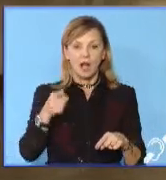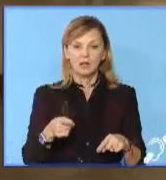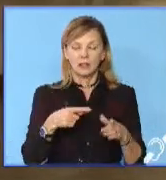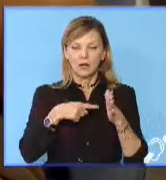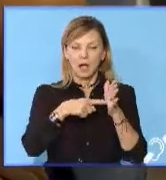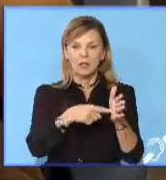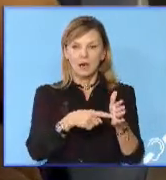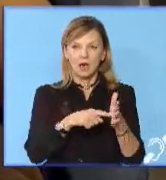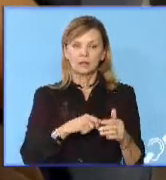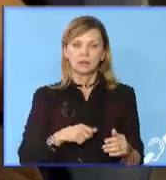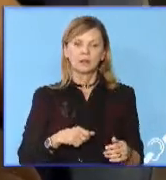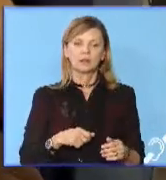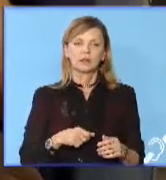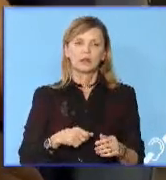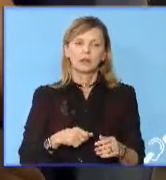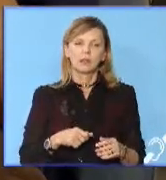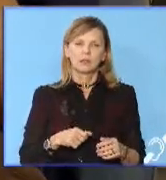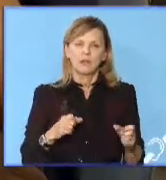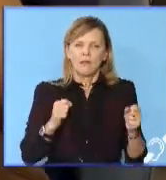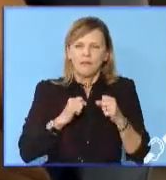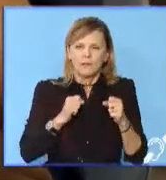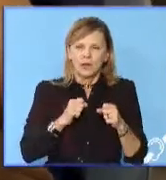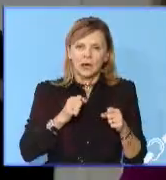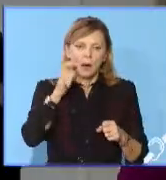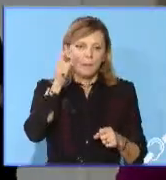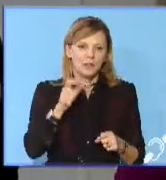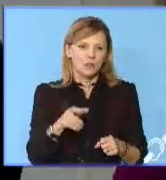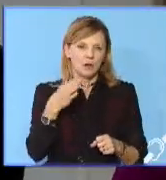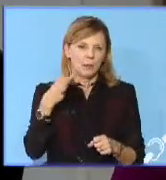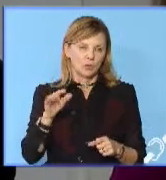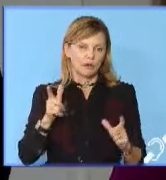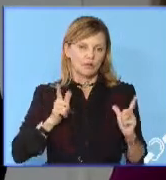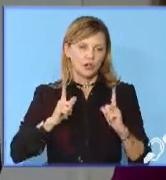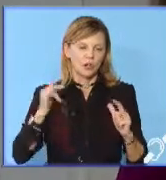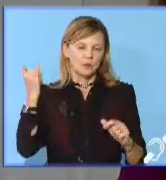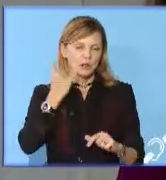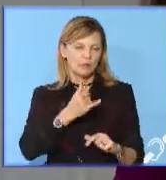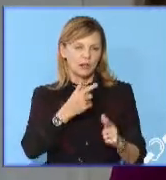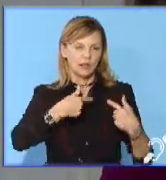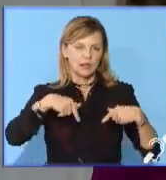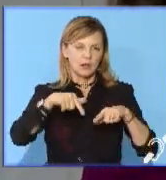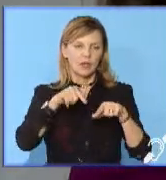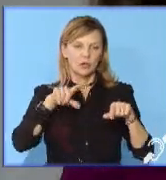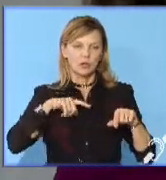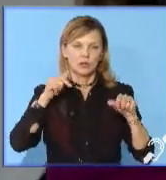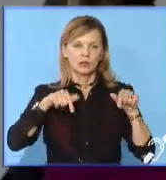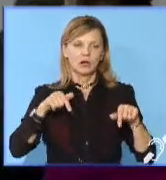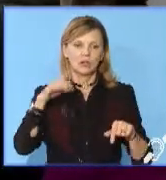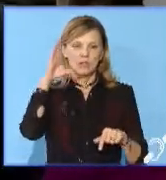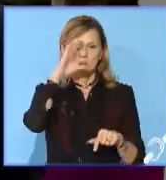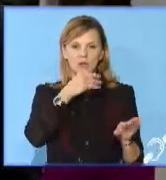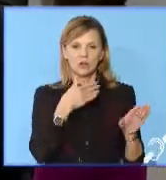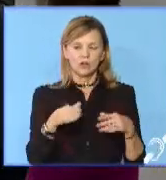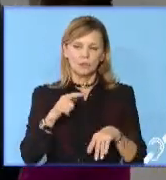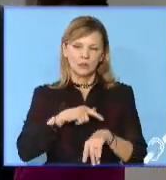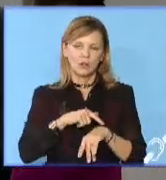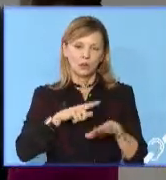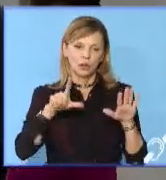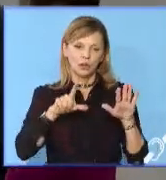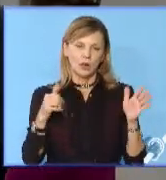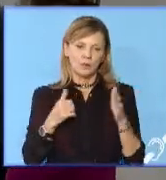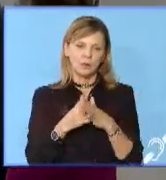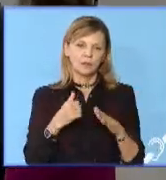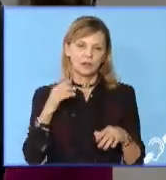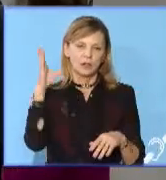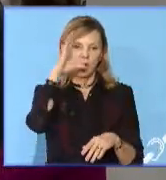se concentrează întreaga anxietate a omului modern. Vă așteptăm să veniți la noi în galerie, ne găsiți în aceste serii de la ora 7 până la